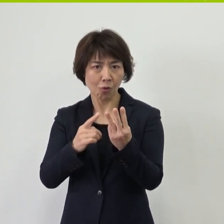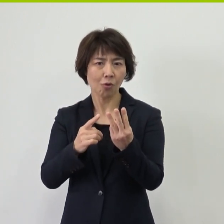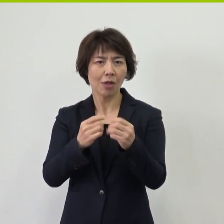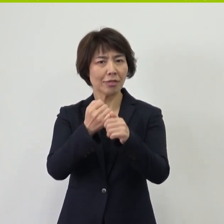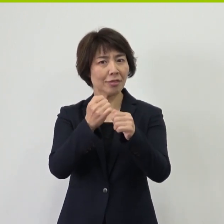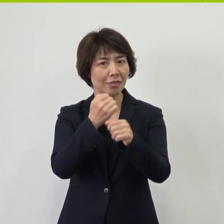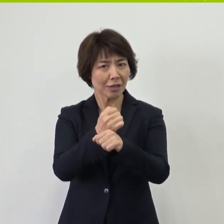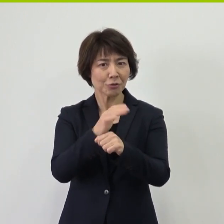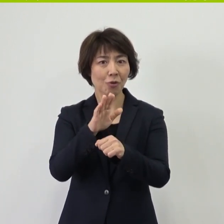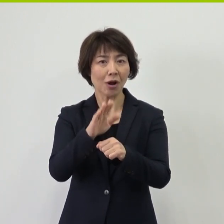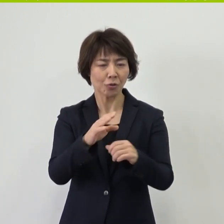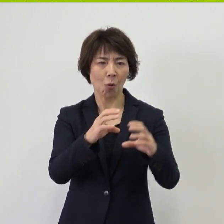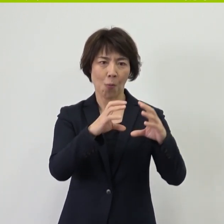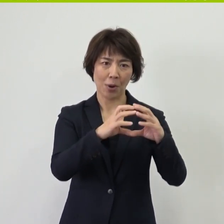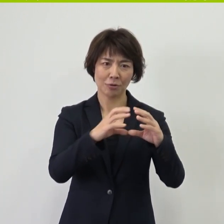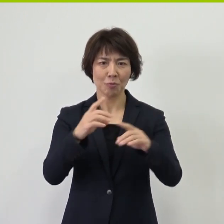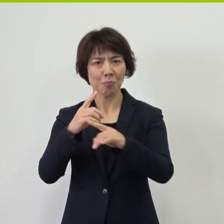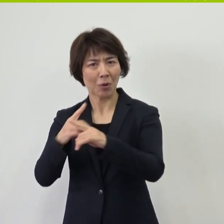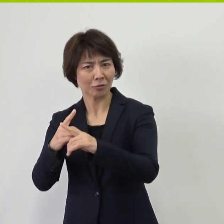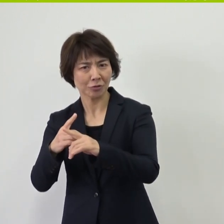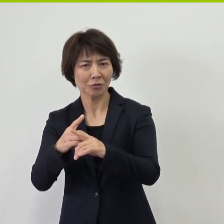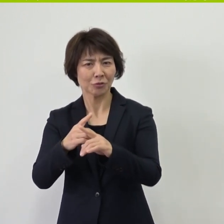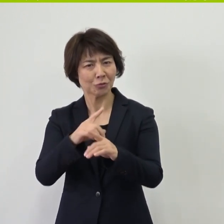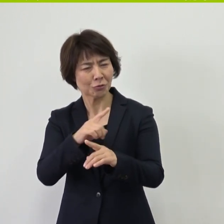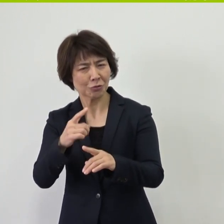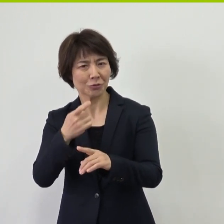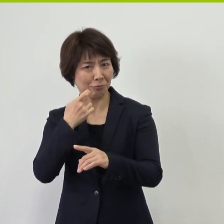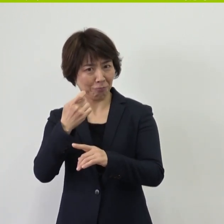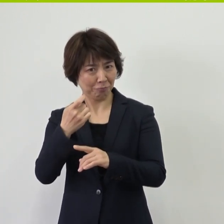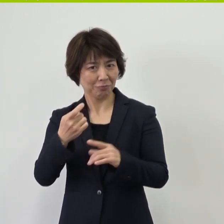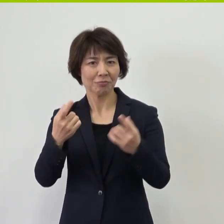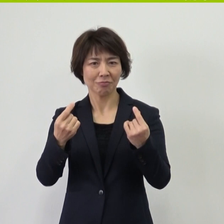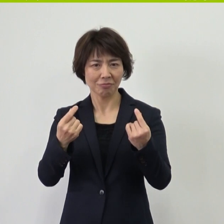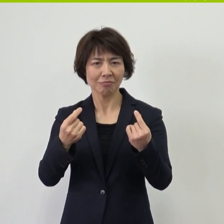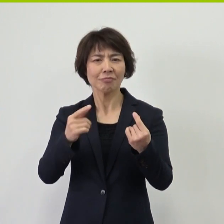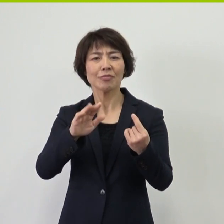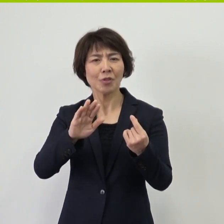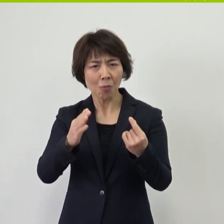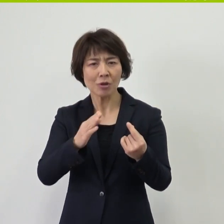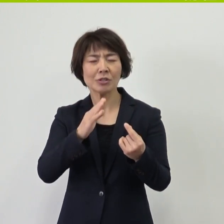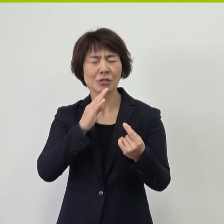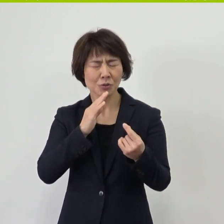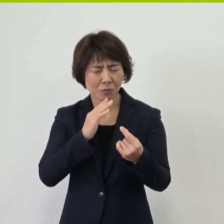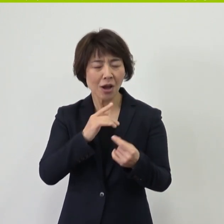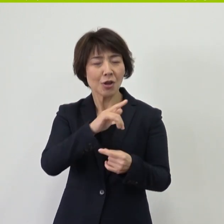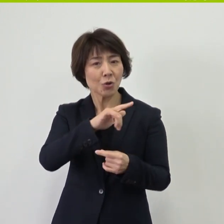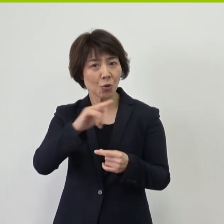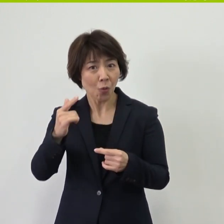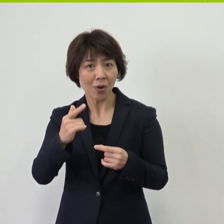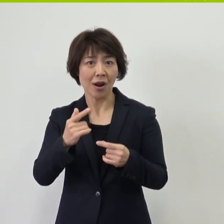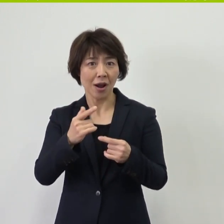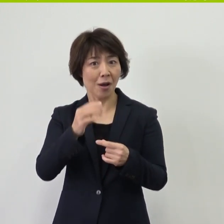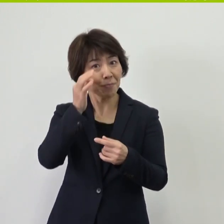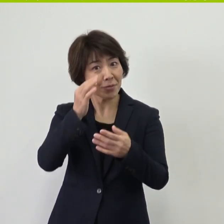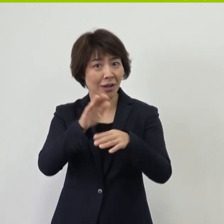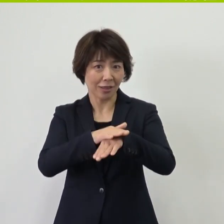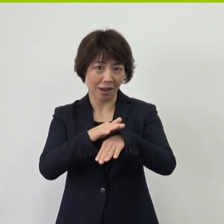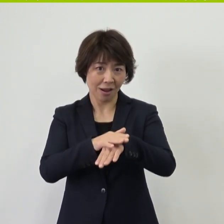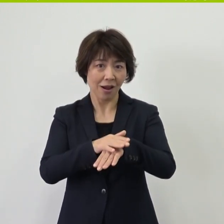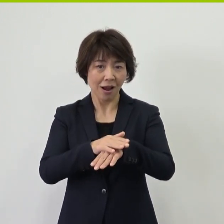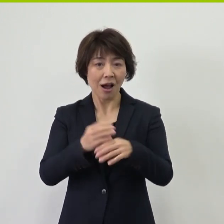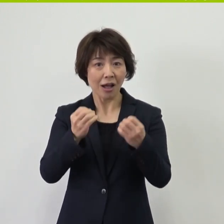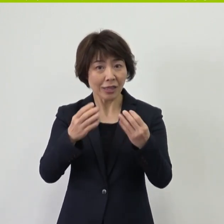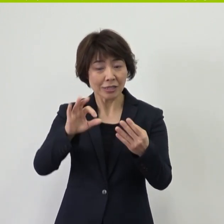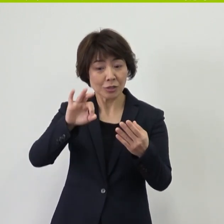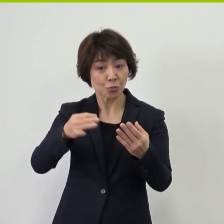どうしてもテストとかがあると丸×に左右されることもあるんですけれども、実はいろんな考え方ができるということ、新しいものの見